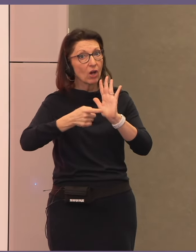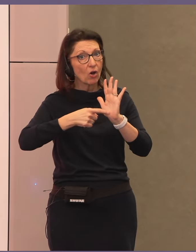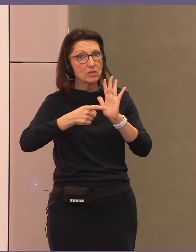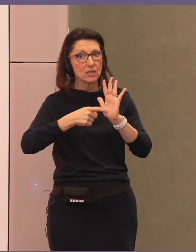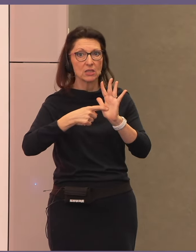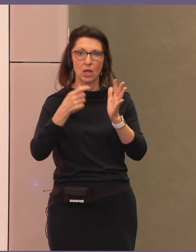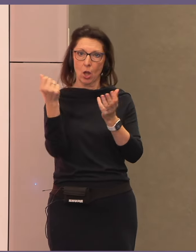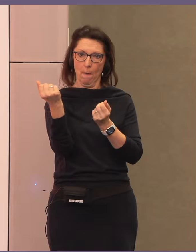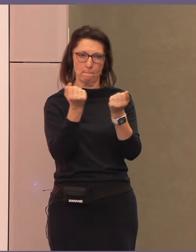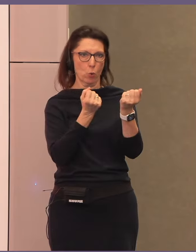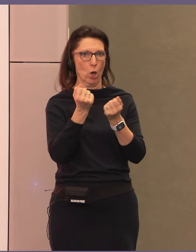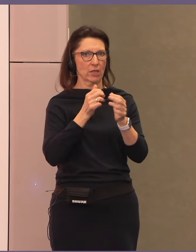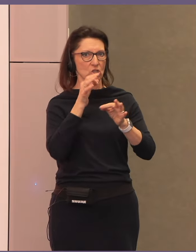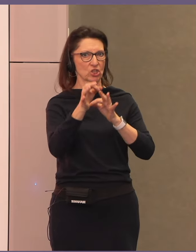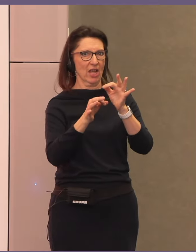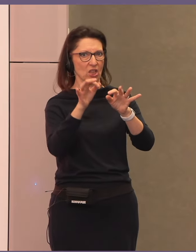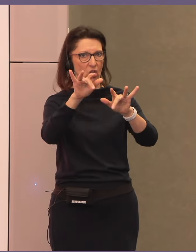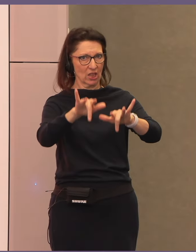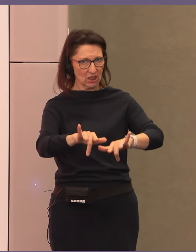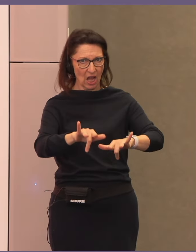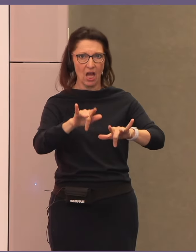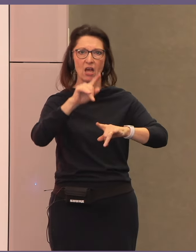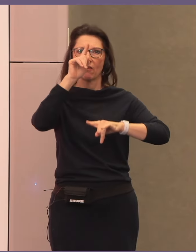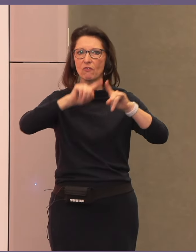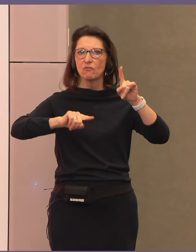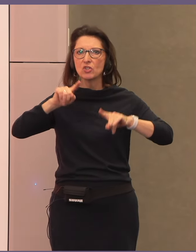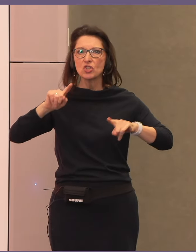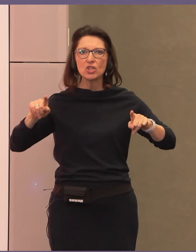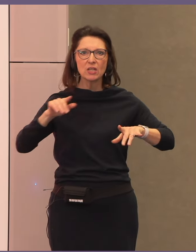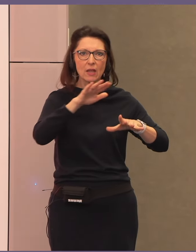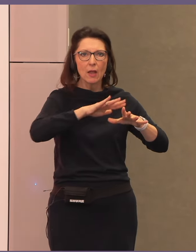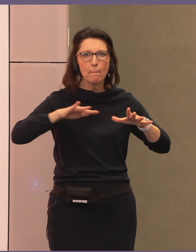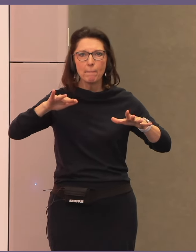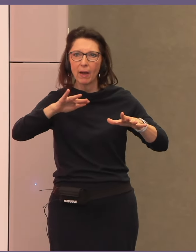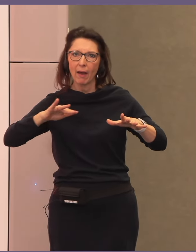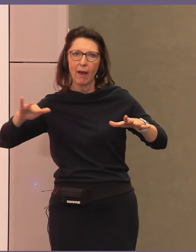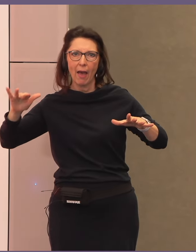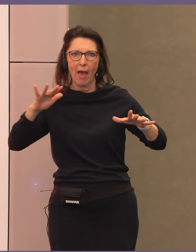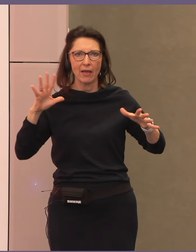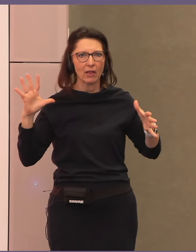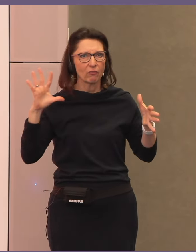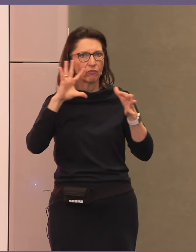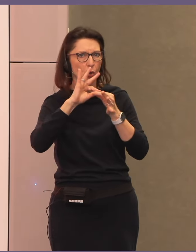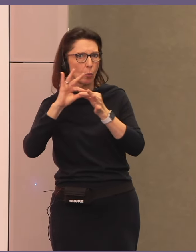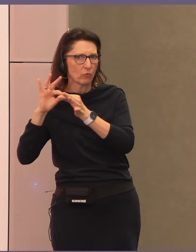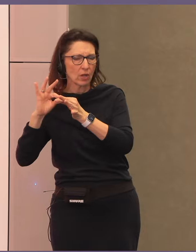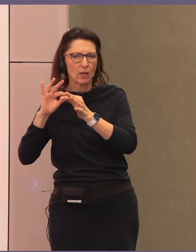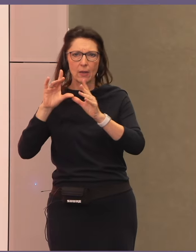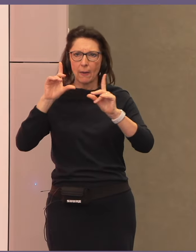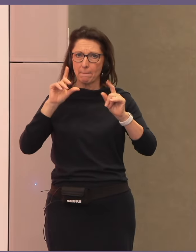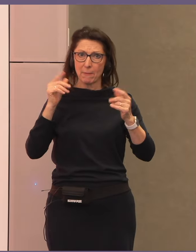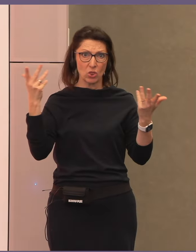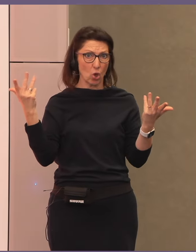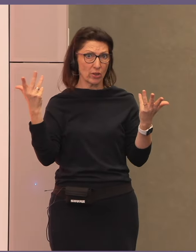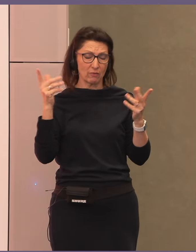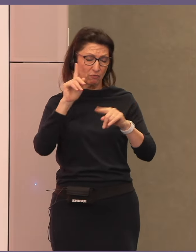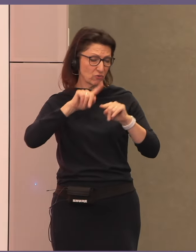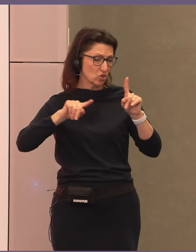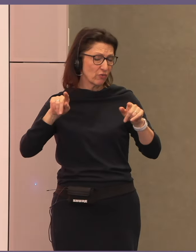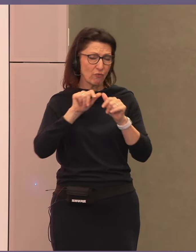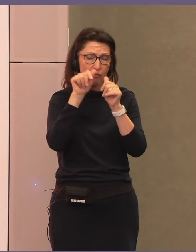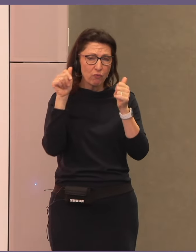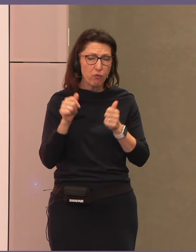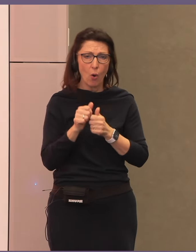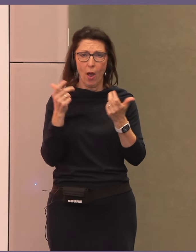Strategien verfolgen, die intersektional sind, die also ein Bewusstsein über die unterschiedlichen Formen und